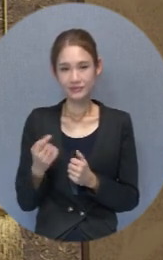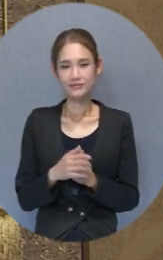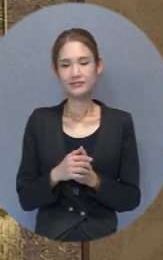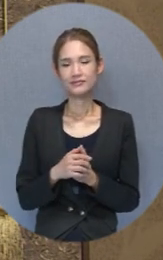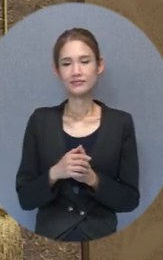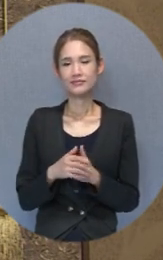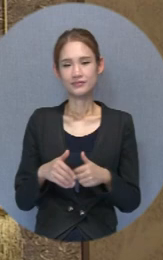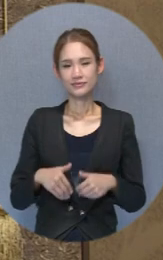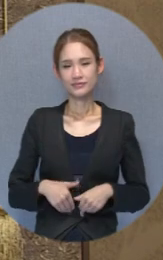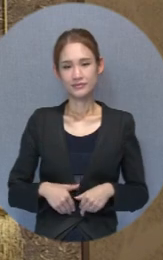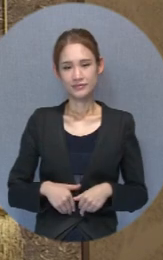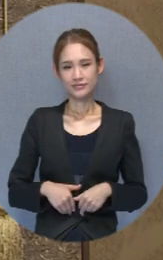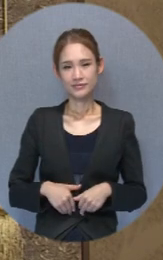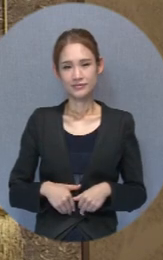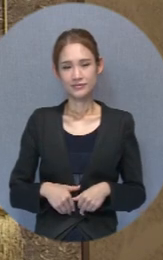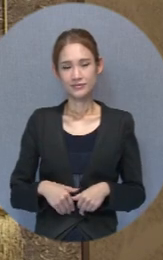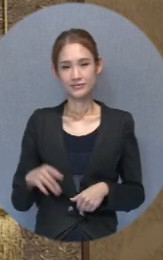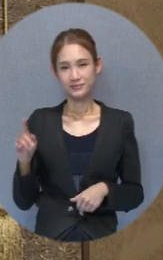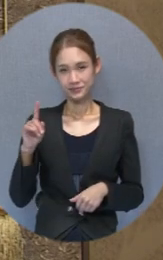그 다음에